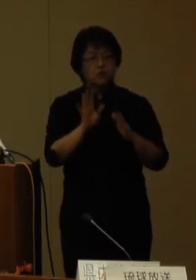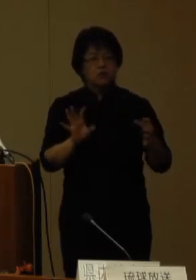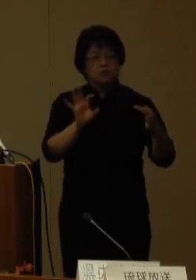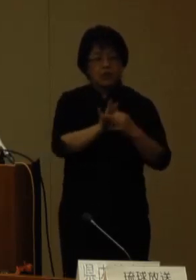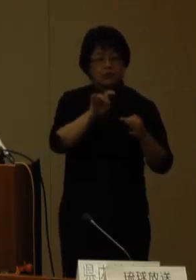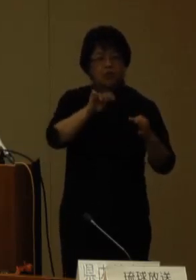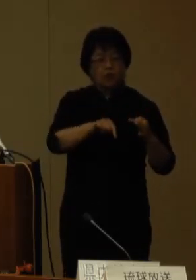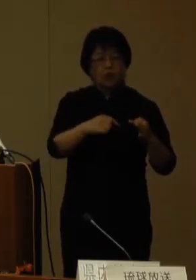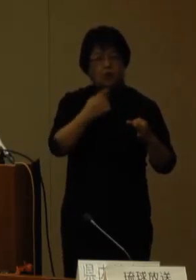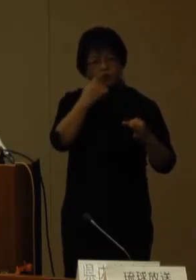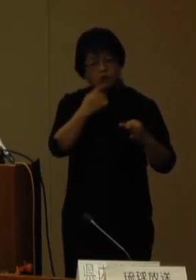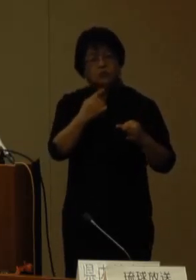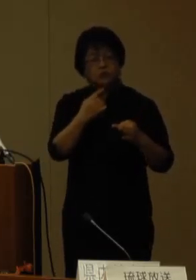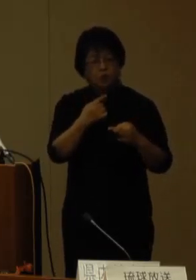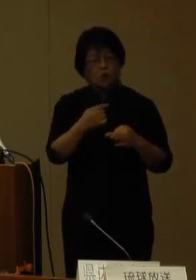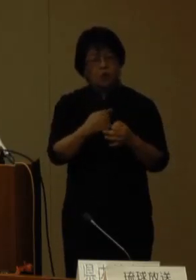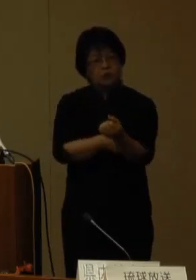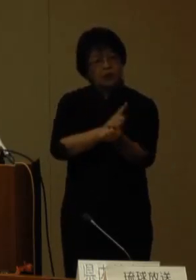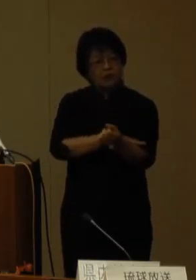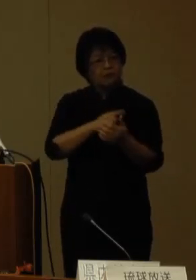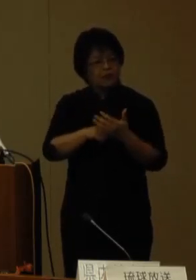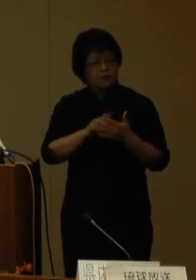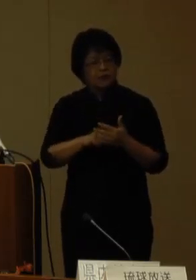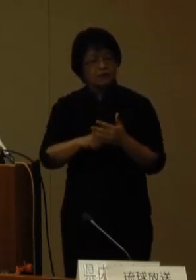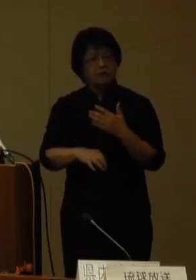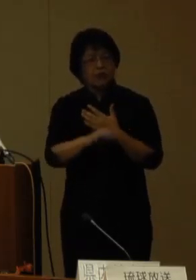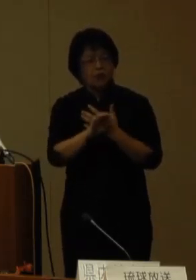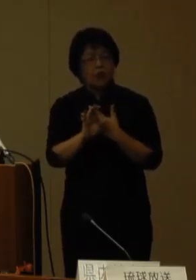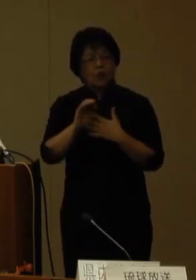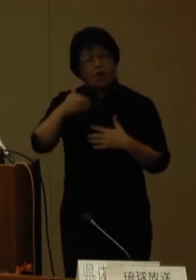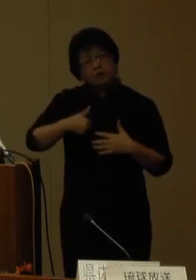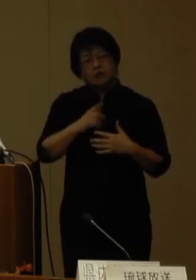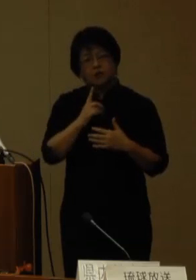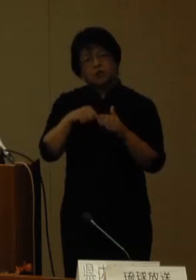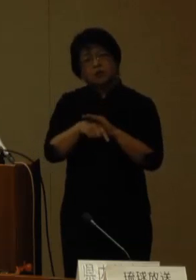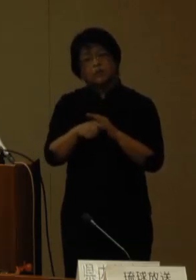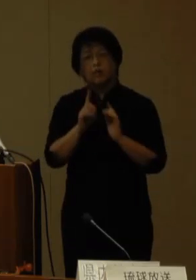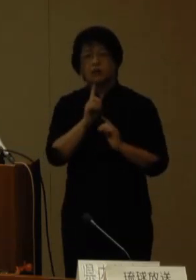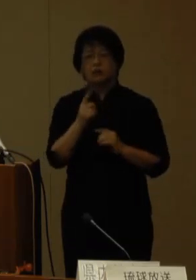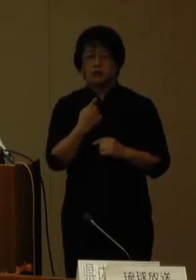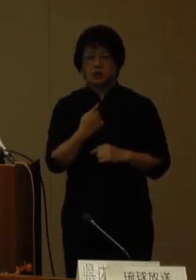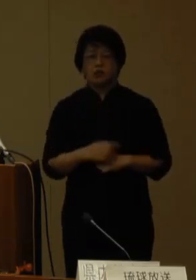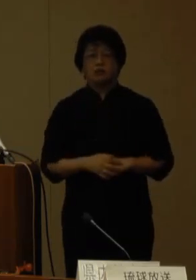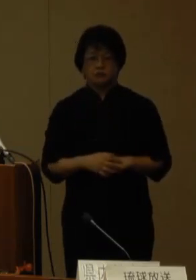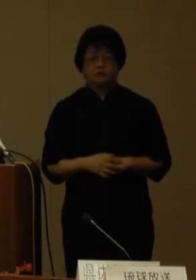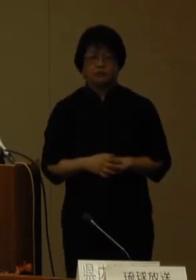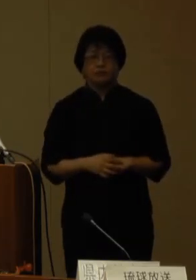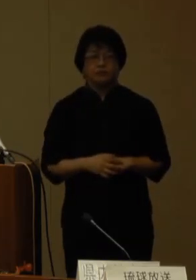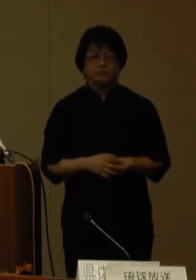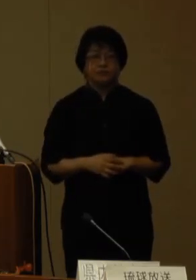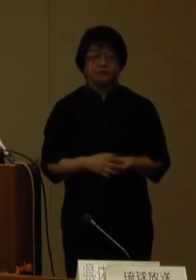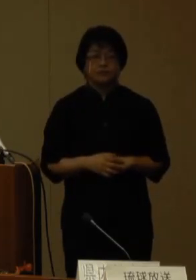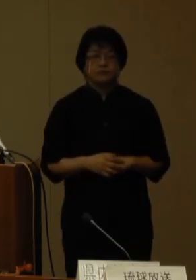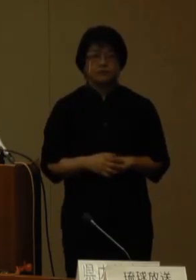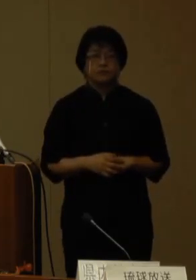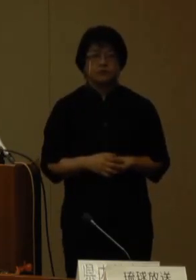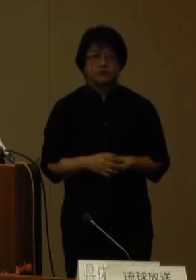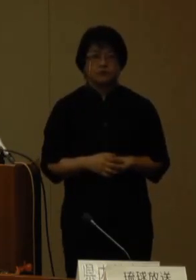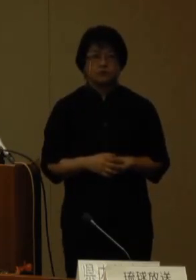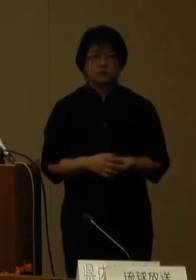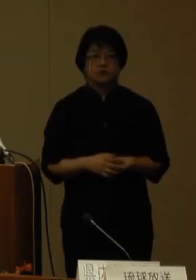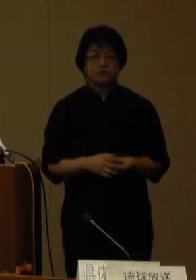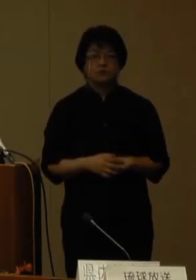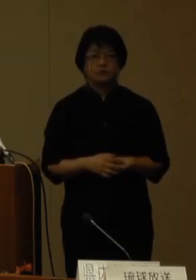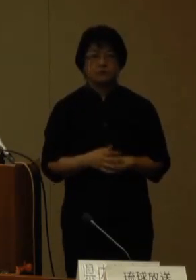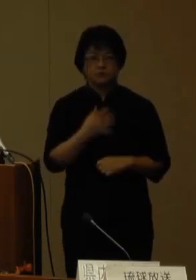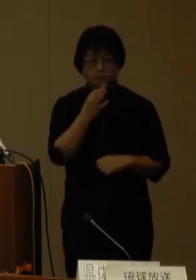のやはり不徳の致すところだということは、私の反省だということで述べさせていただきました。 すみません、すみません、